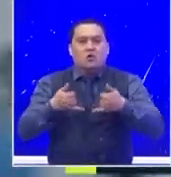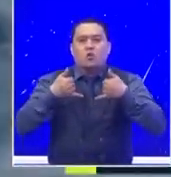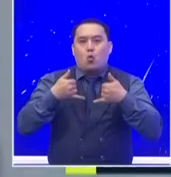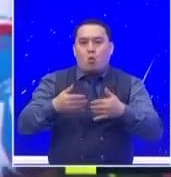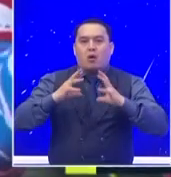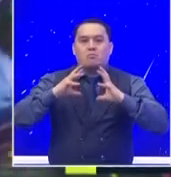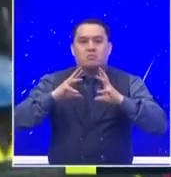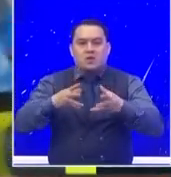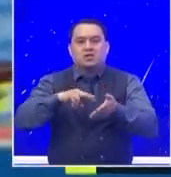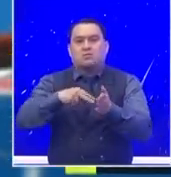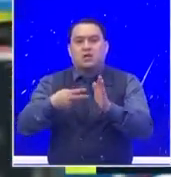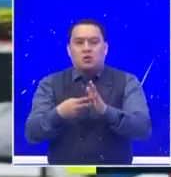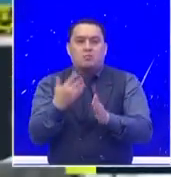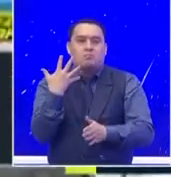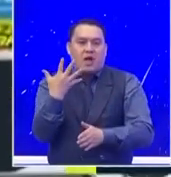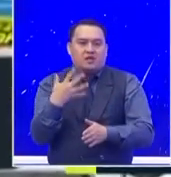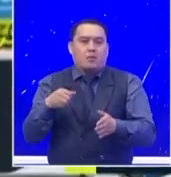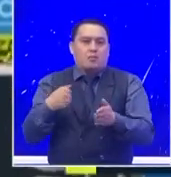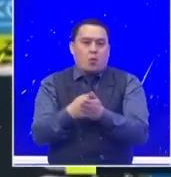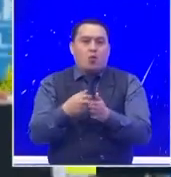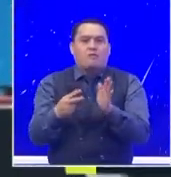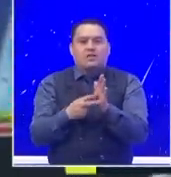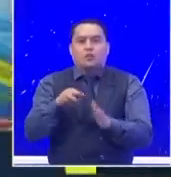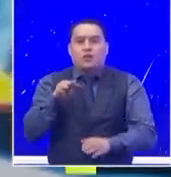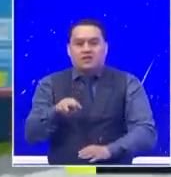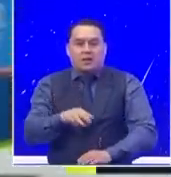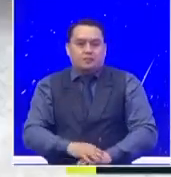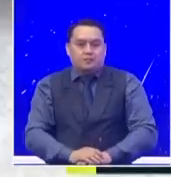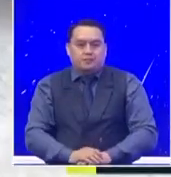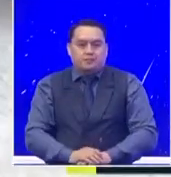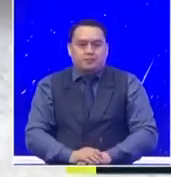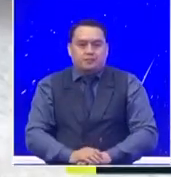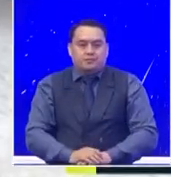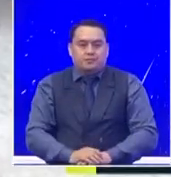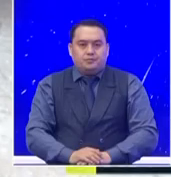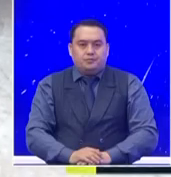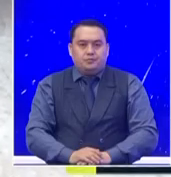этап Кубка мира запланирован с 5 по 8 марта.